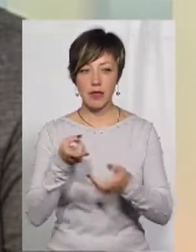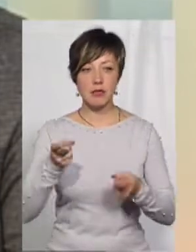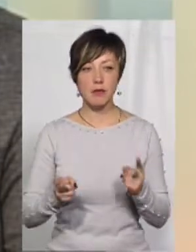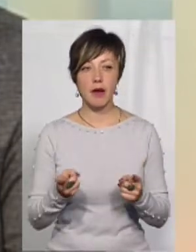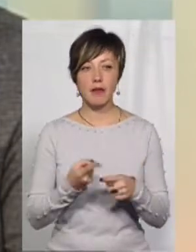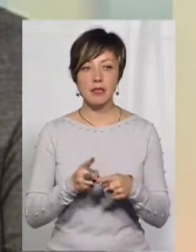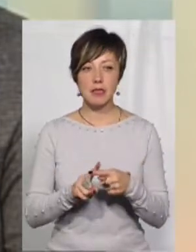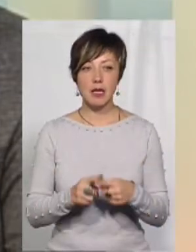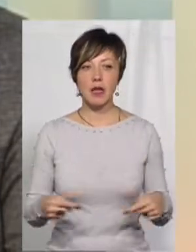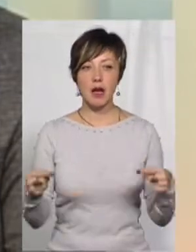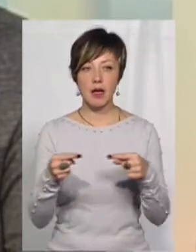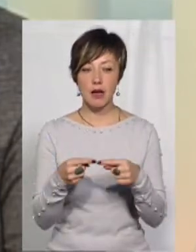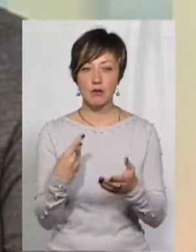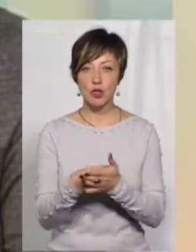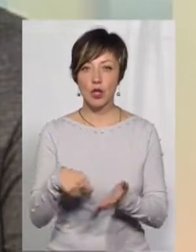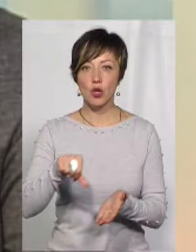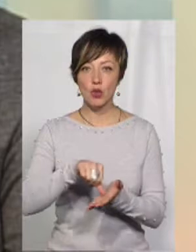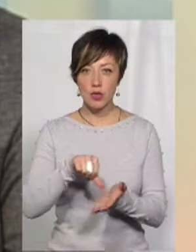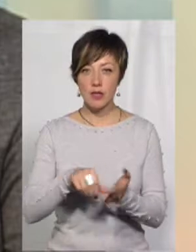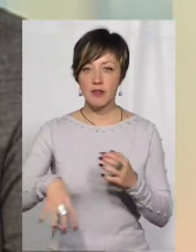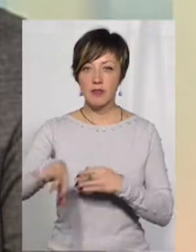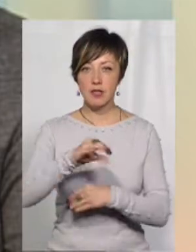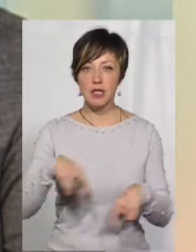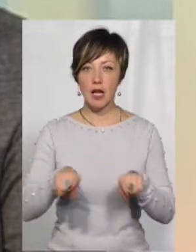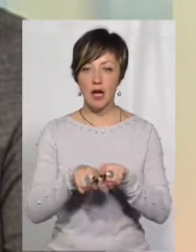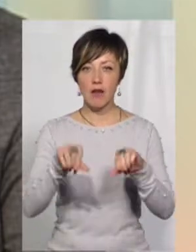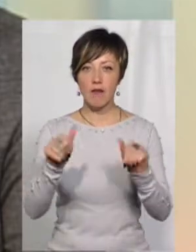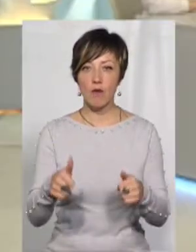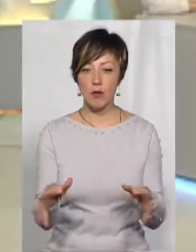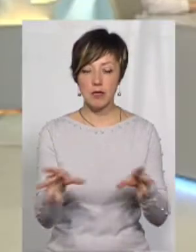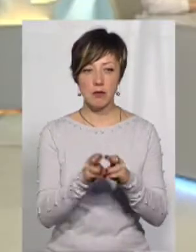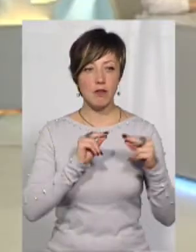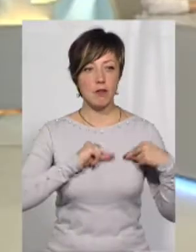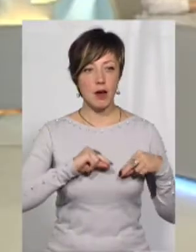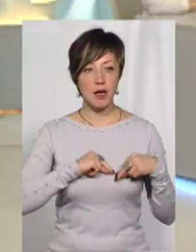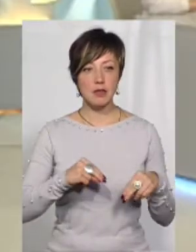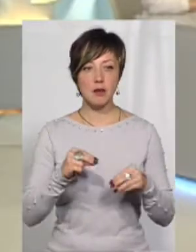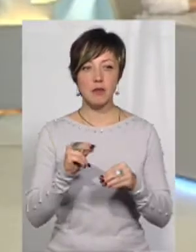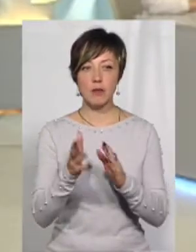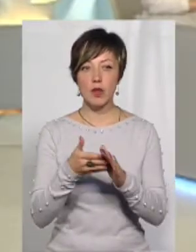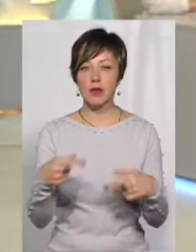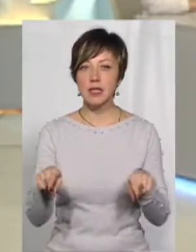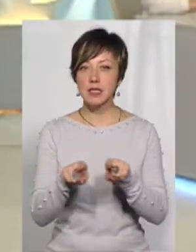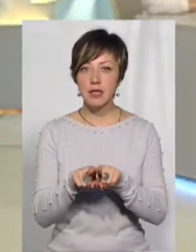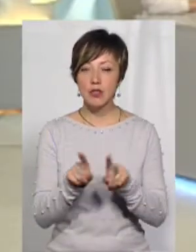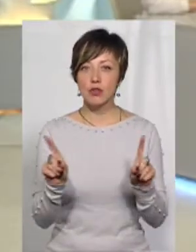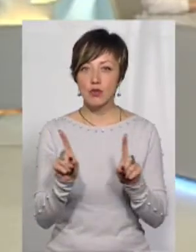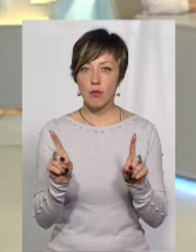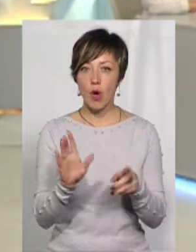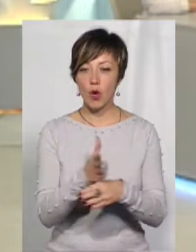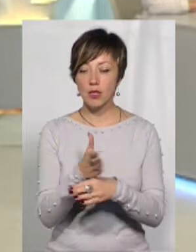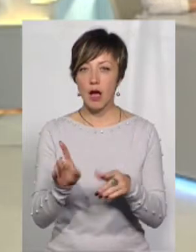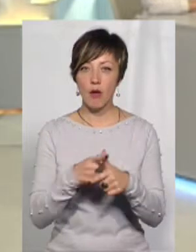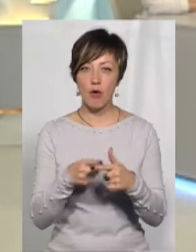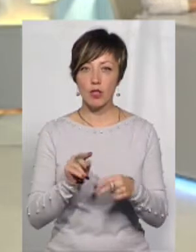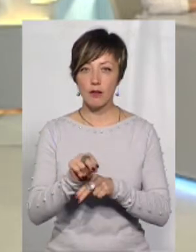Насправді, якраз бюджети участі і от всі такі форми співпраці, вони покликані не стільки для того, щоб